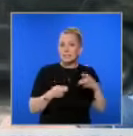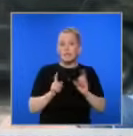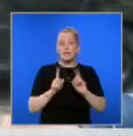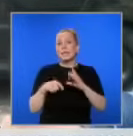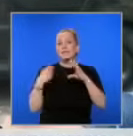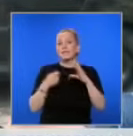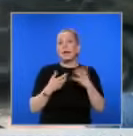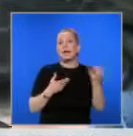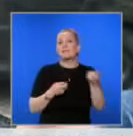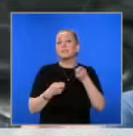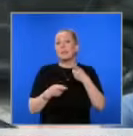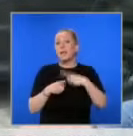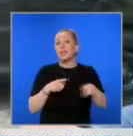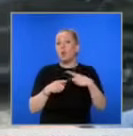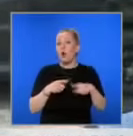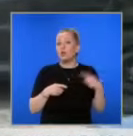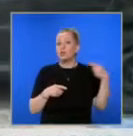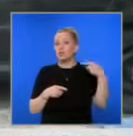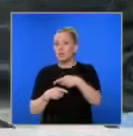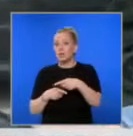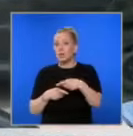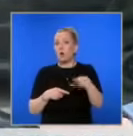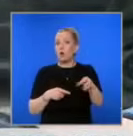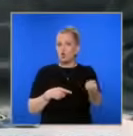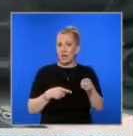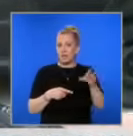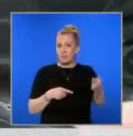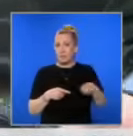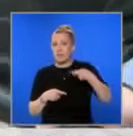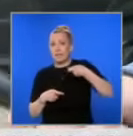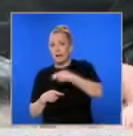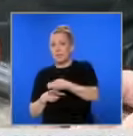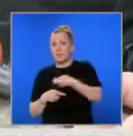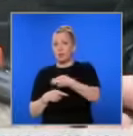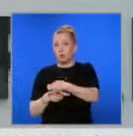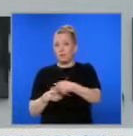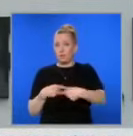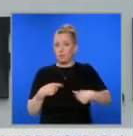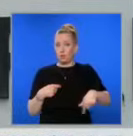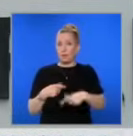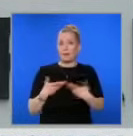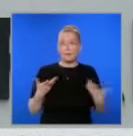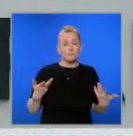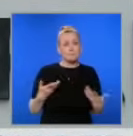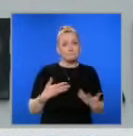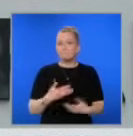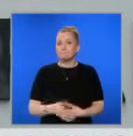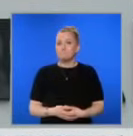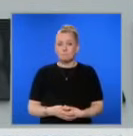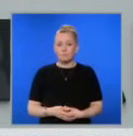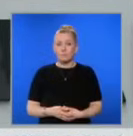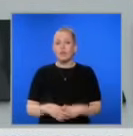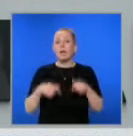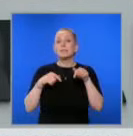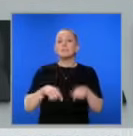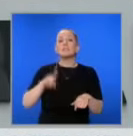заснемала това, как взима ножа от това, от шкафчето и тръгва към него да го ръга в корему. След обедните часове